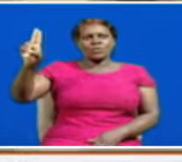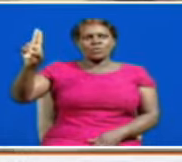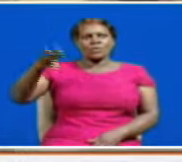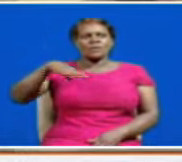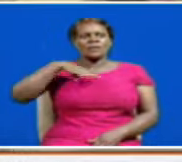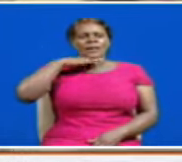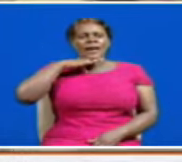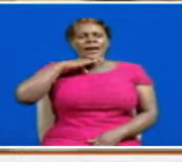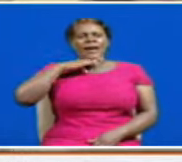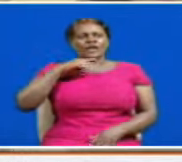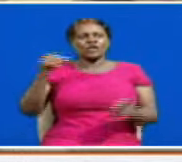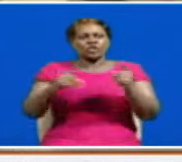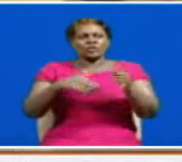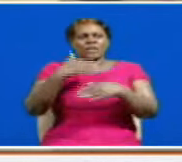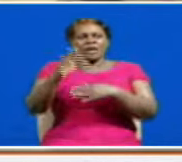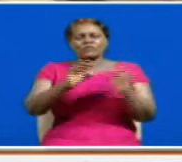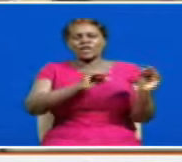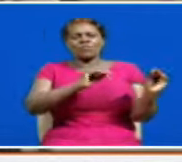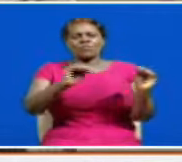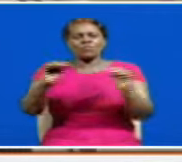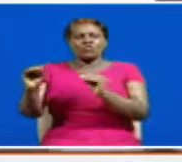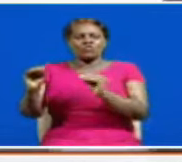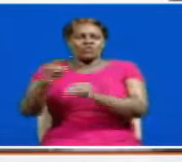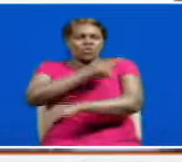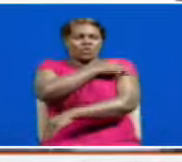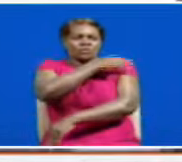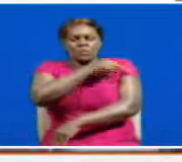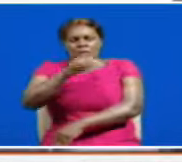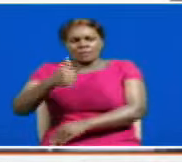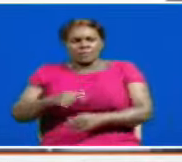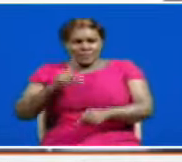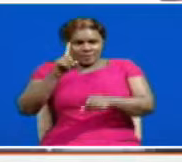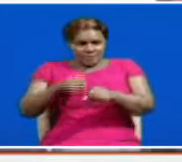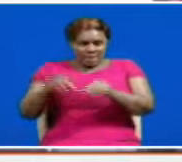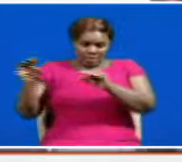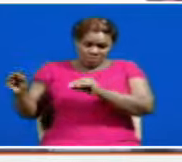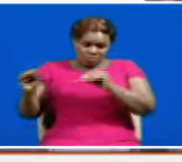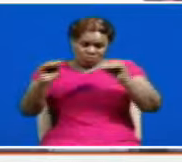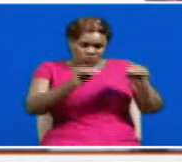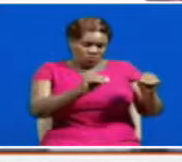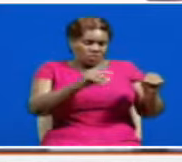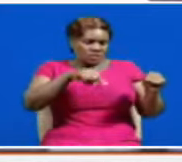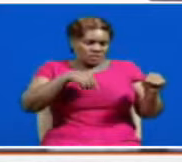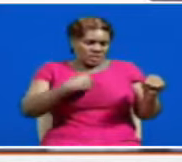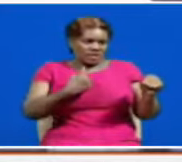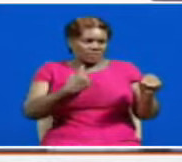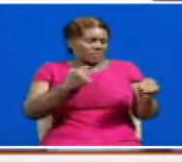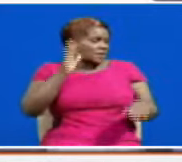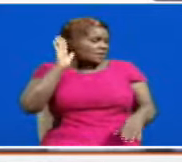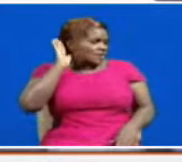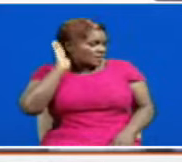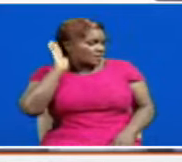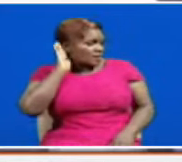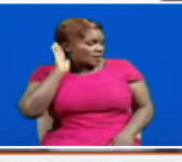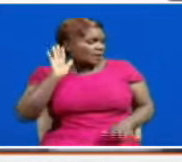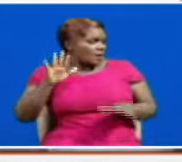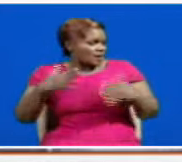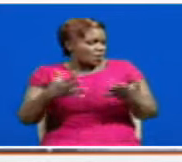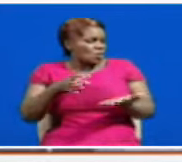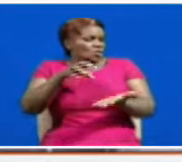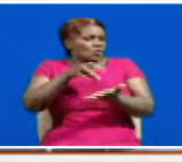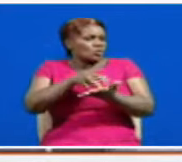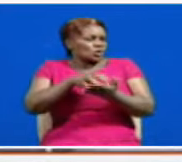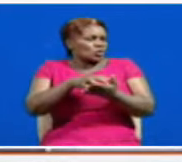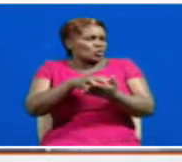dunia saa chache baada ya kuhamishiwa hospitali nyingine. Upon the transfer, because we are made to understand that the